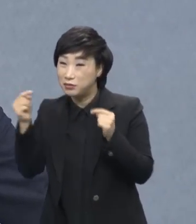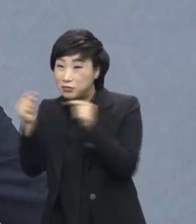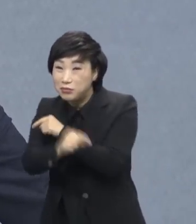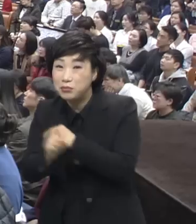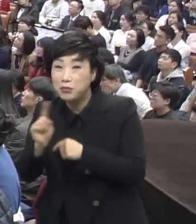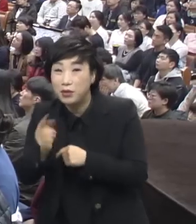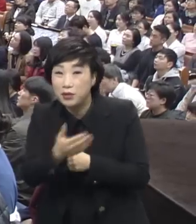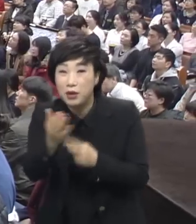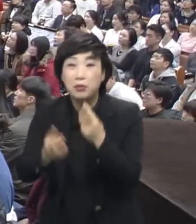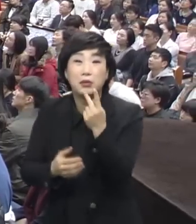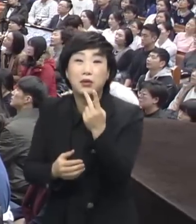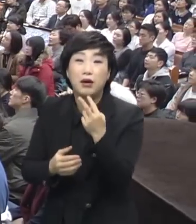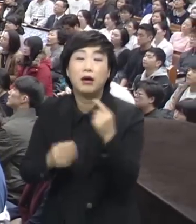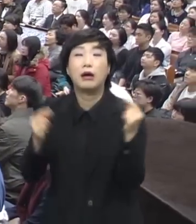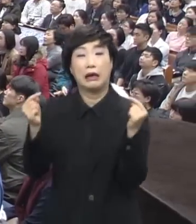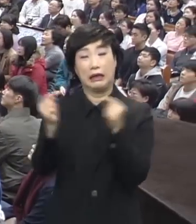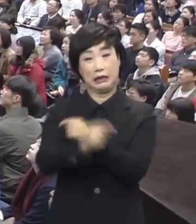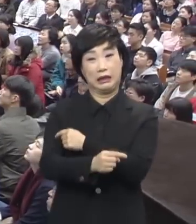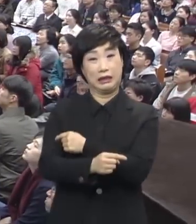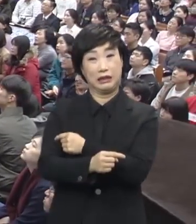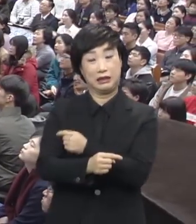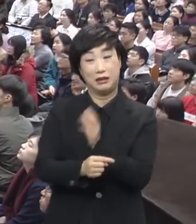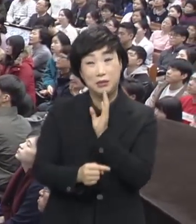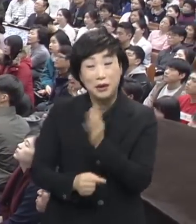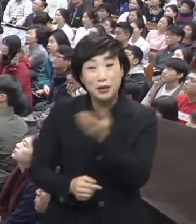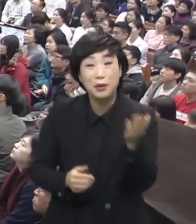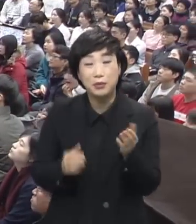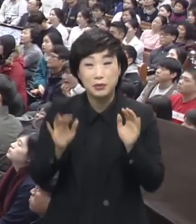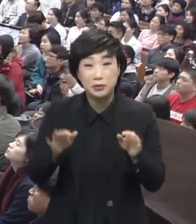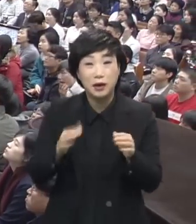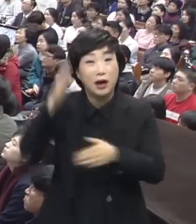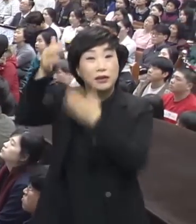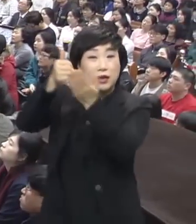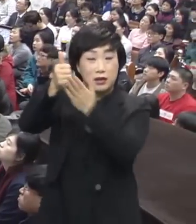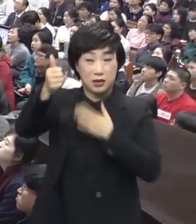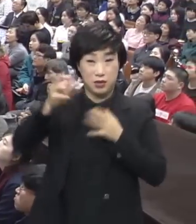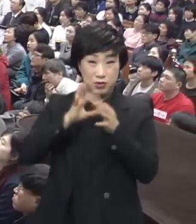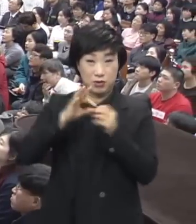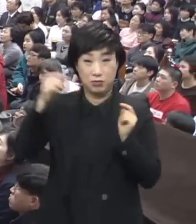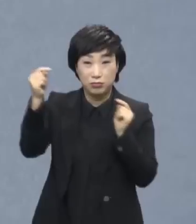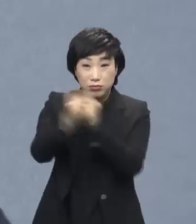분리되겠어요? 분리가. 그럼 분리될 때